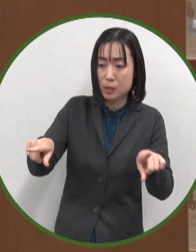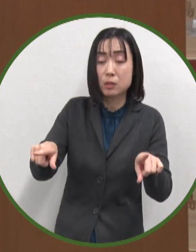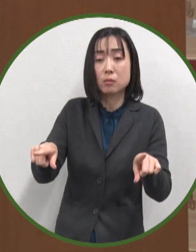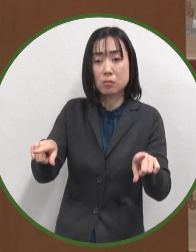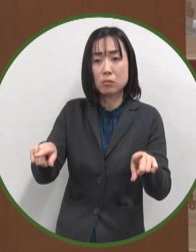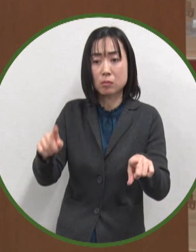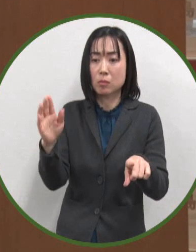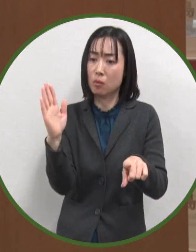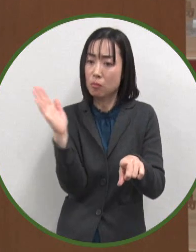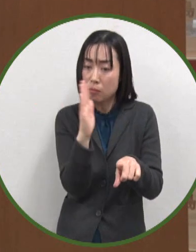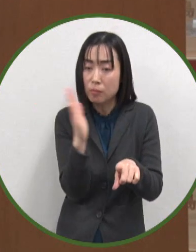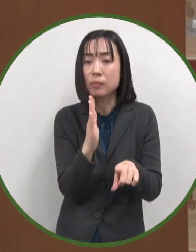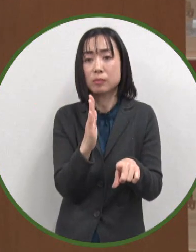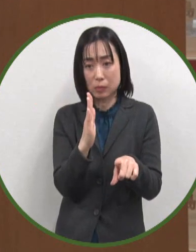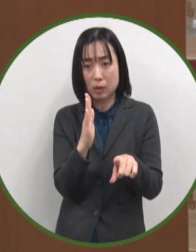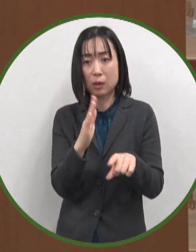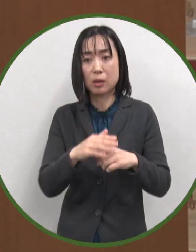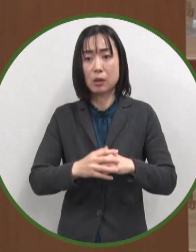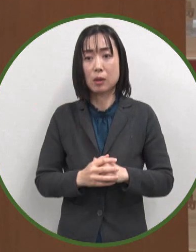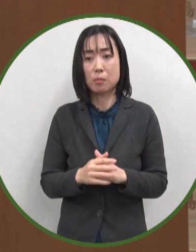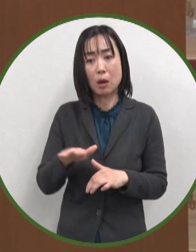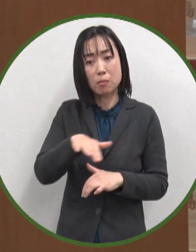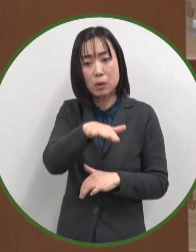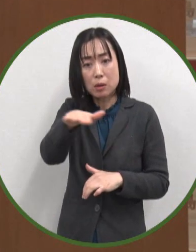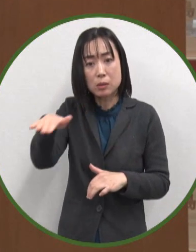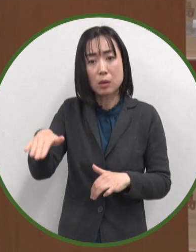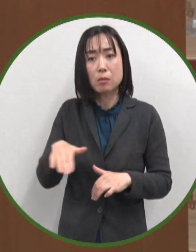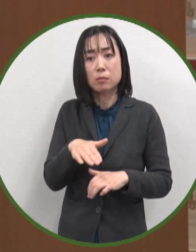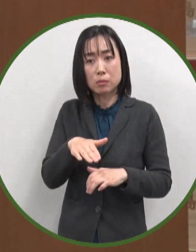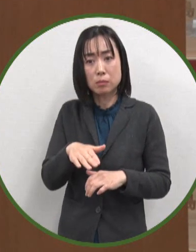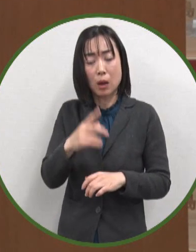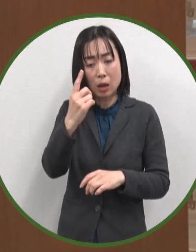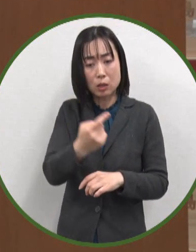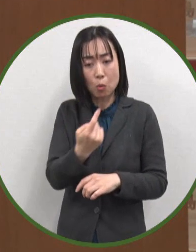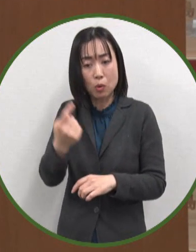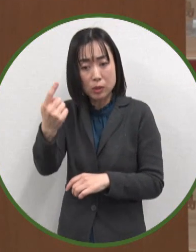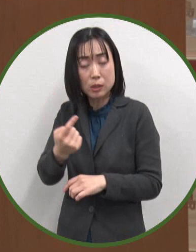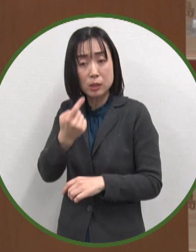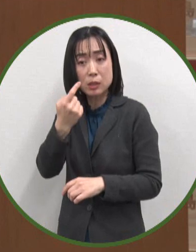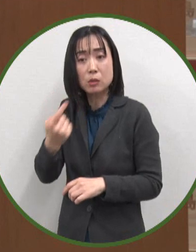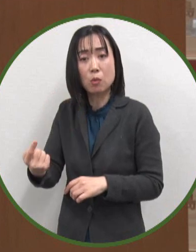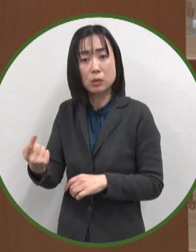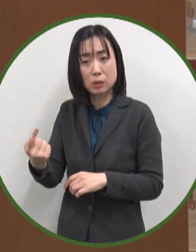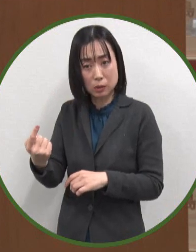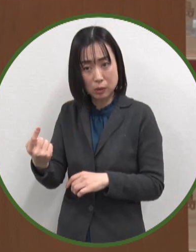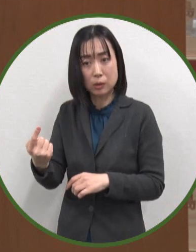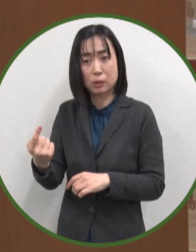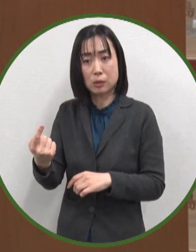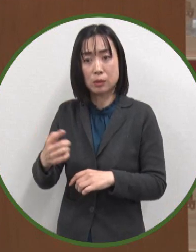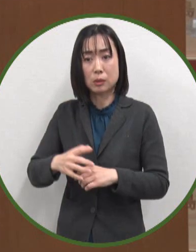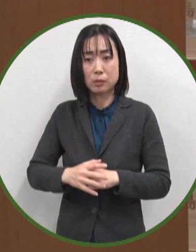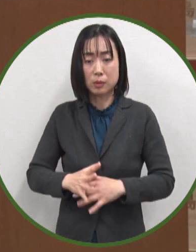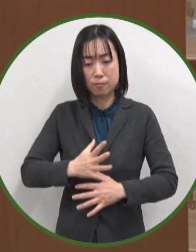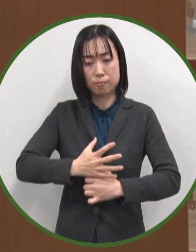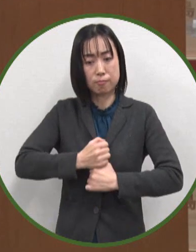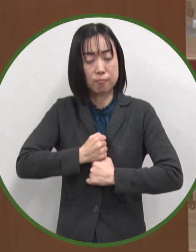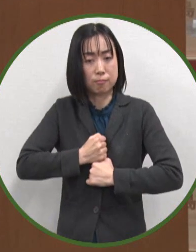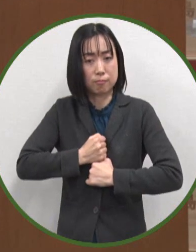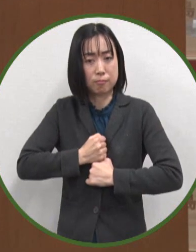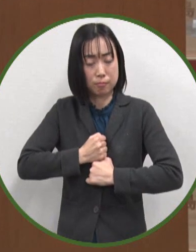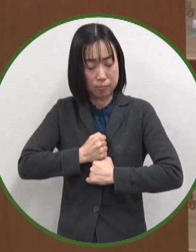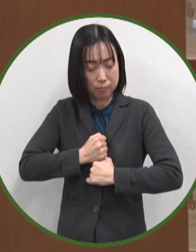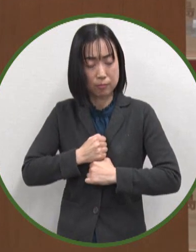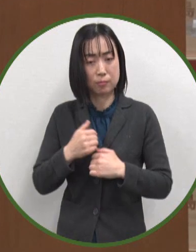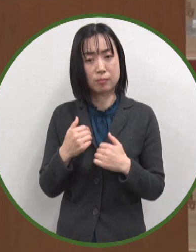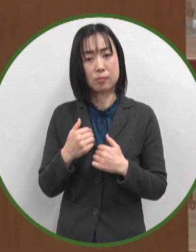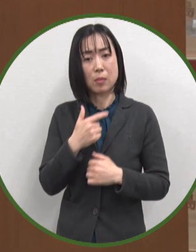も、この連休には県民の皆様お一人お一人にですね、次のことを徹底していただ